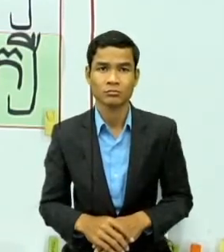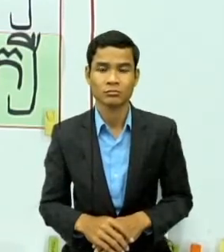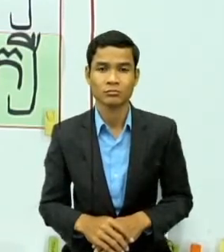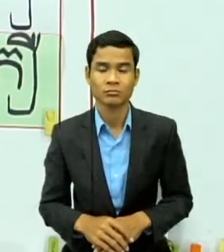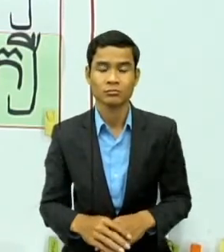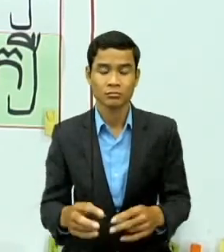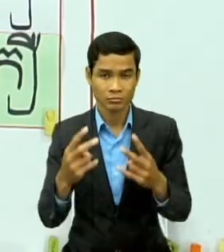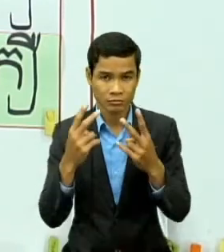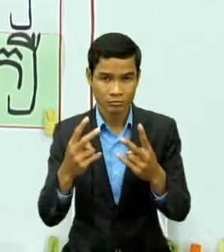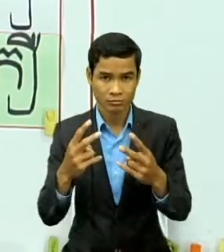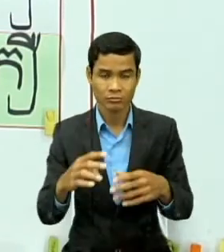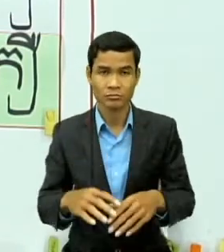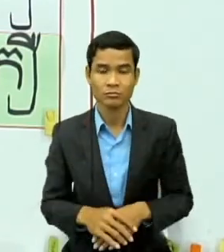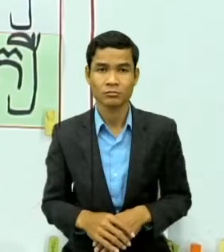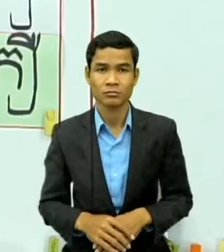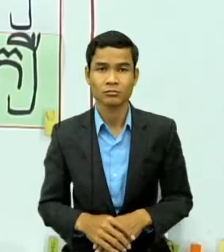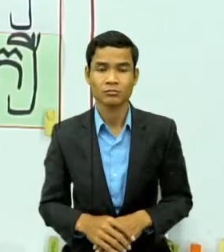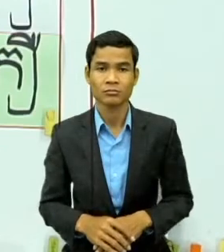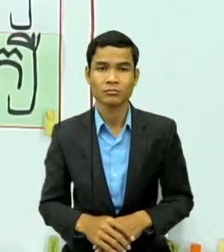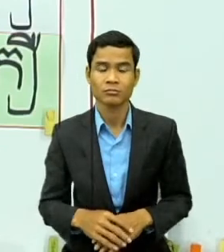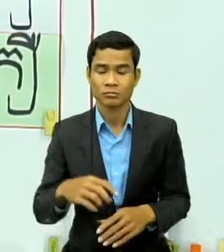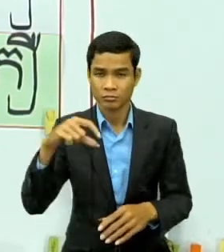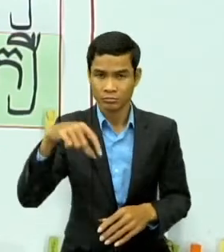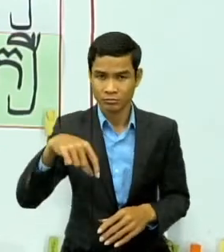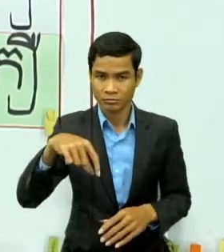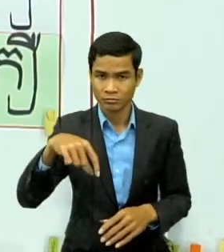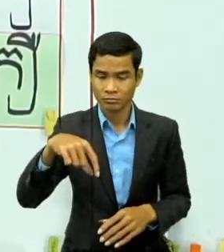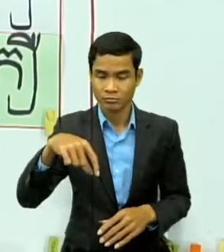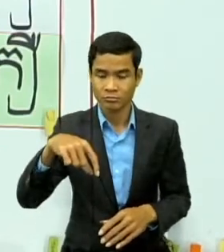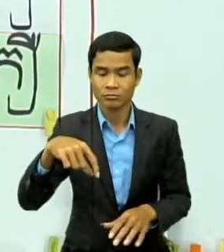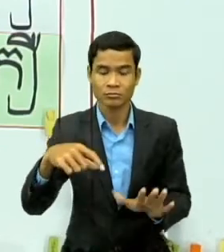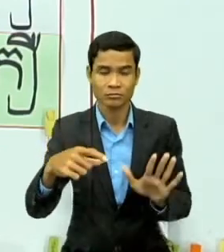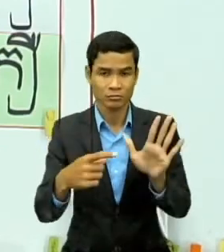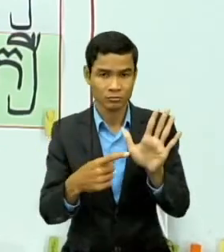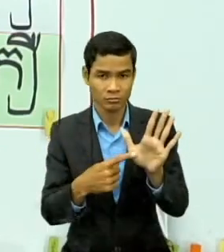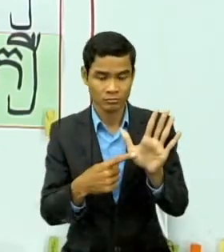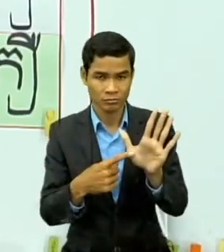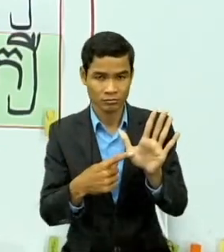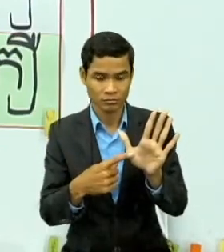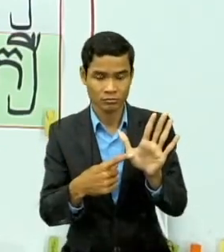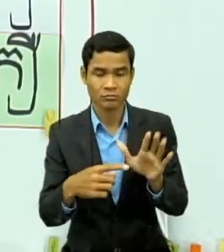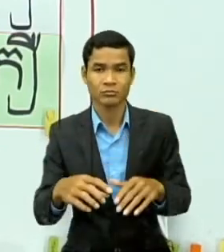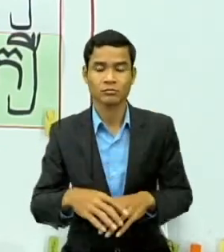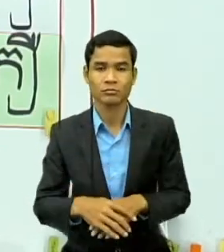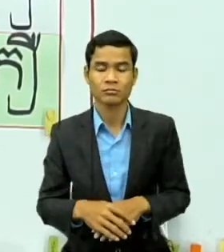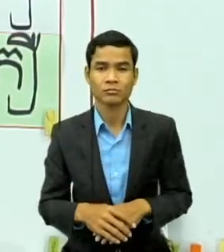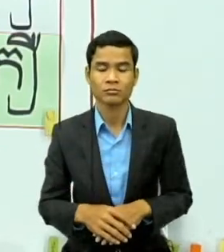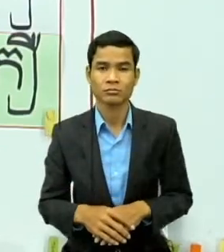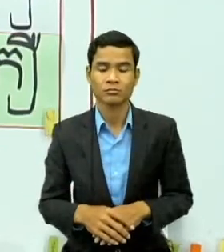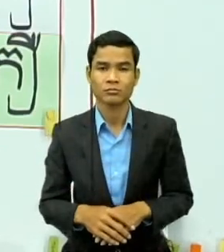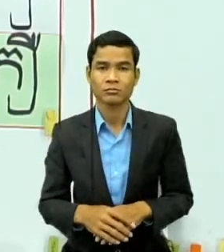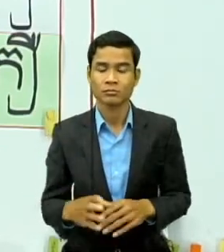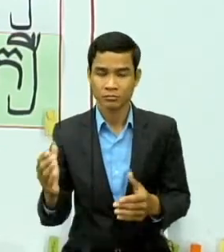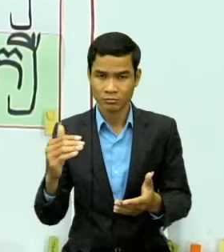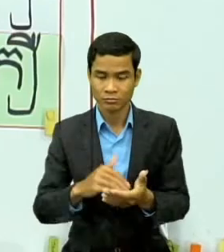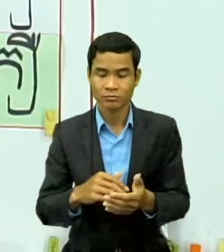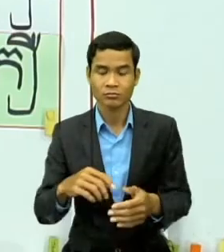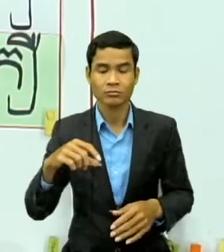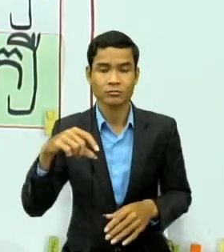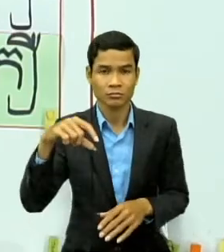ចាផ្ទៀងផ្ទាត់កអេកេម្ដងទៀ